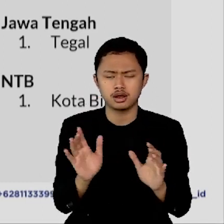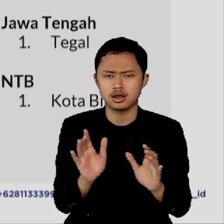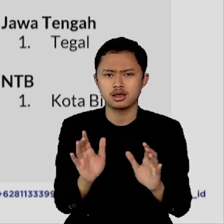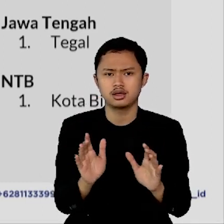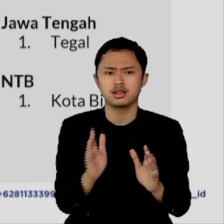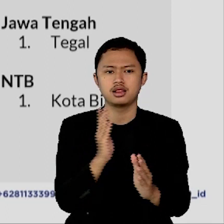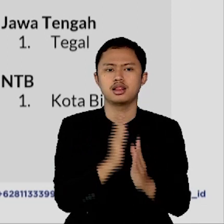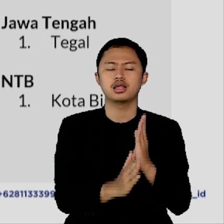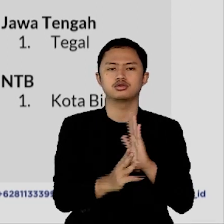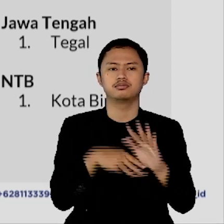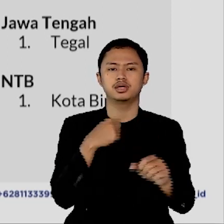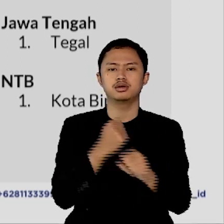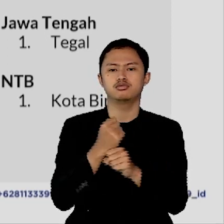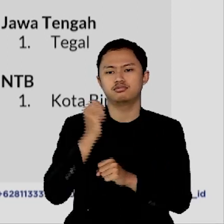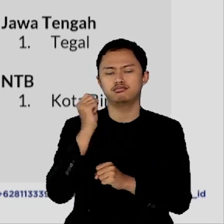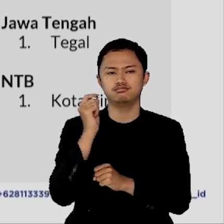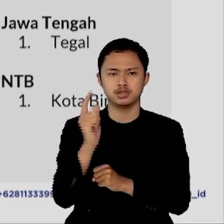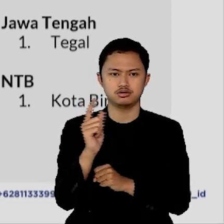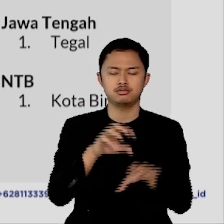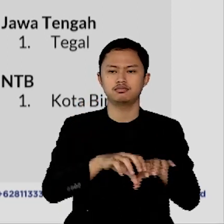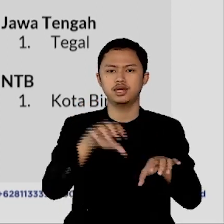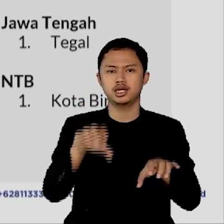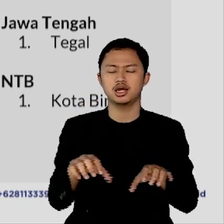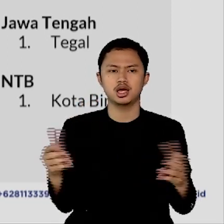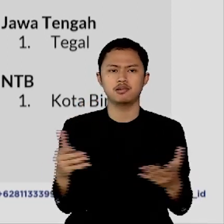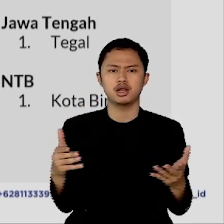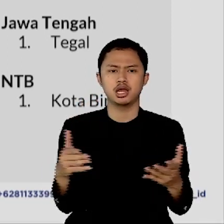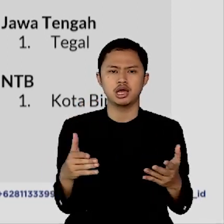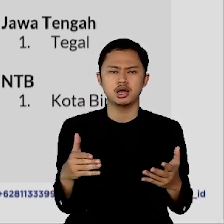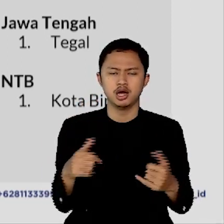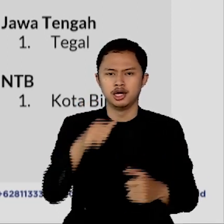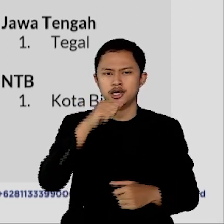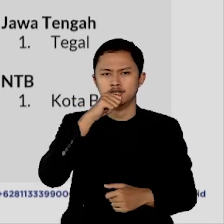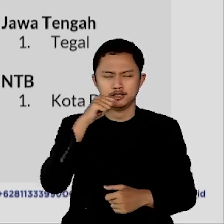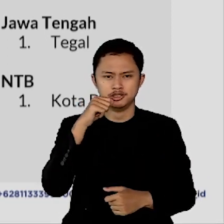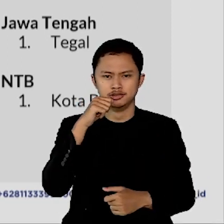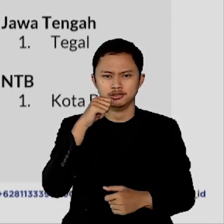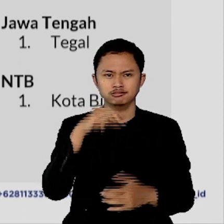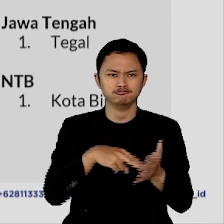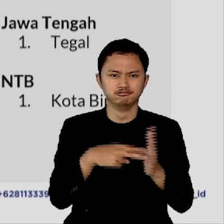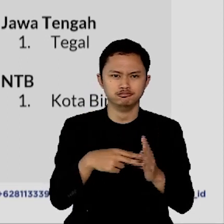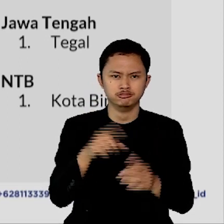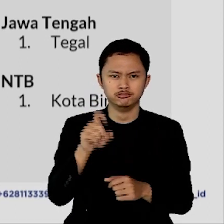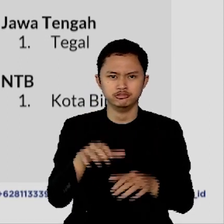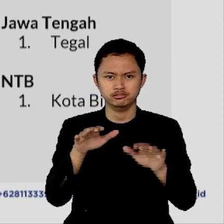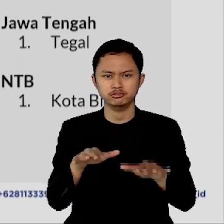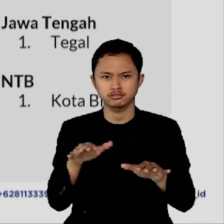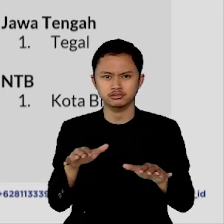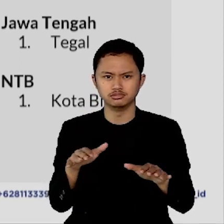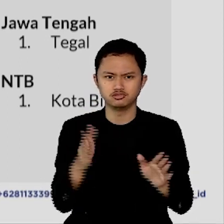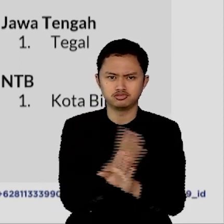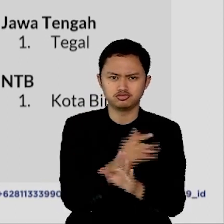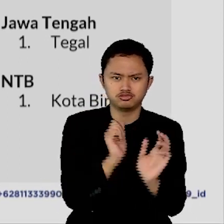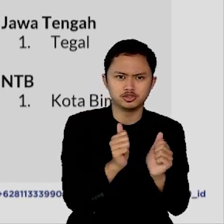kemungkinan besar di minggu berikutnya Akan berpindah ke Suna merah tentunya hal ini perlu kita antisipasi